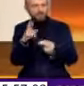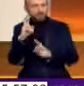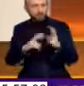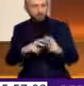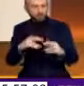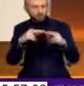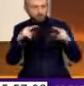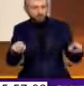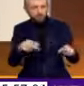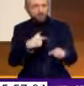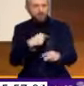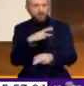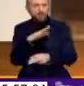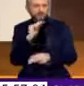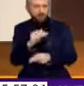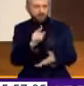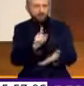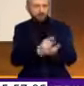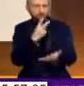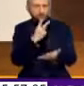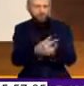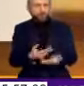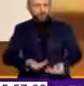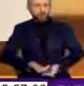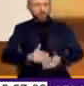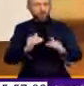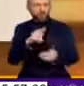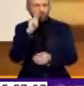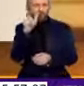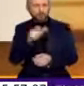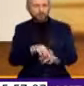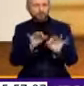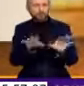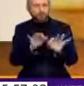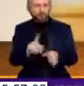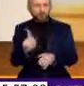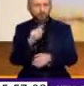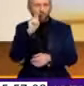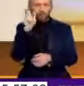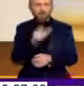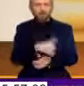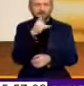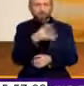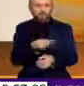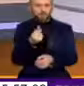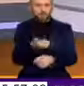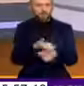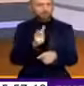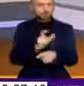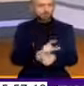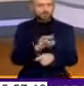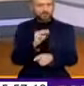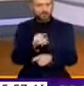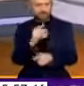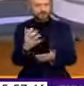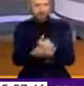промисловості, ми Міжнародному валютному фонду маємо показувати прожитковий мінімум українця і пояснювати, що українець не може платити більше, ніж